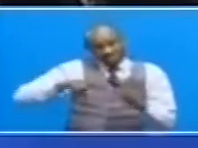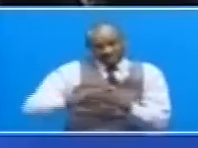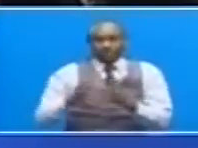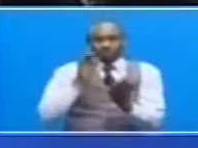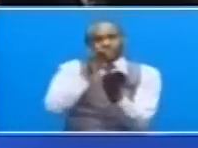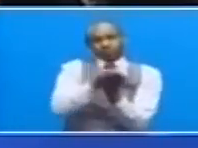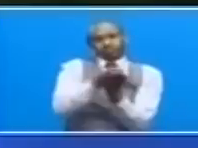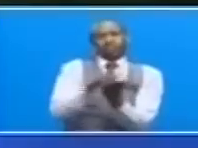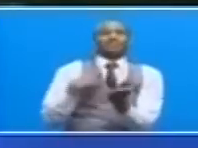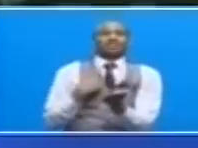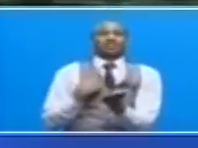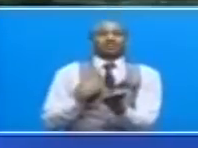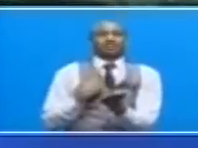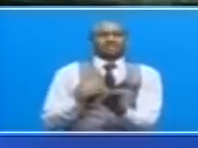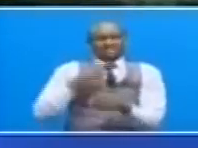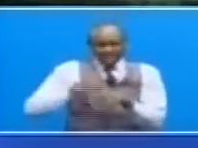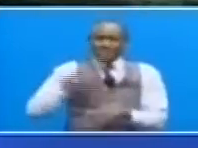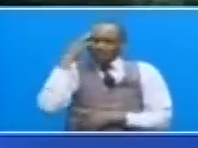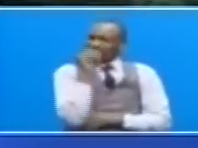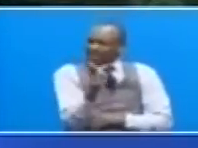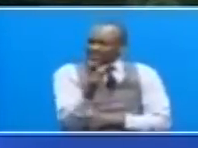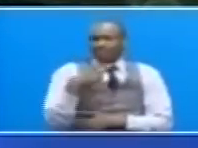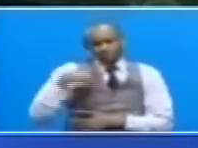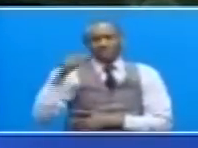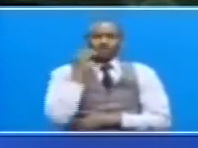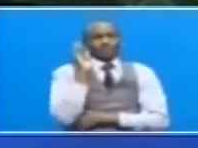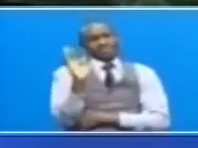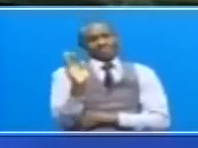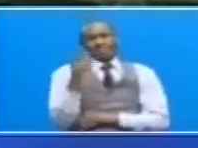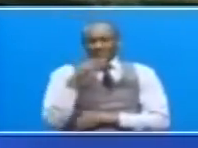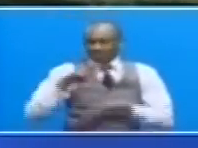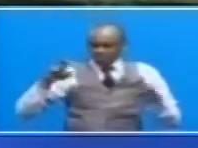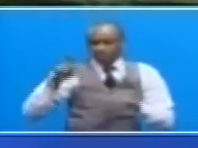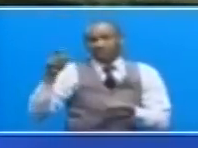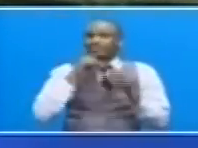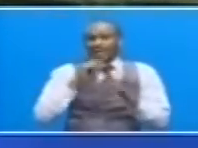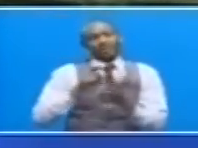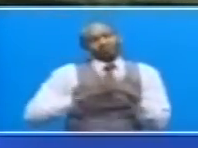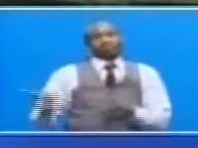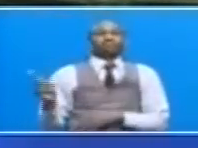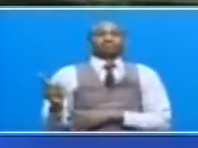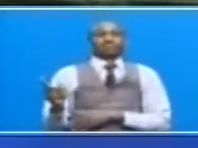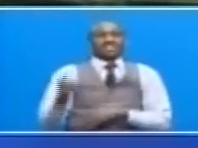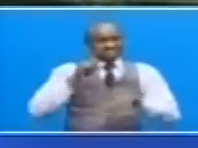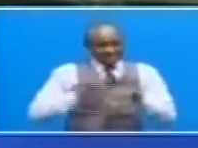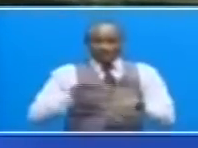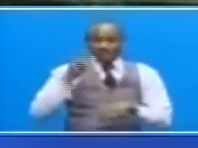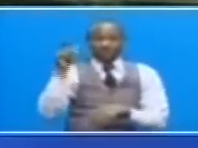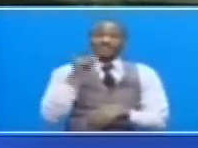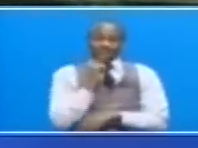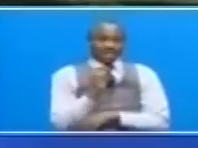kunilalia. Sasa kujua hivyo, ndio nikaenda nyumbani kwao nikatamfuta, sikumpata. Sasa vile